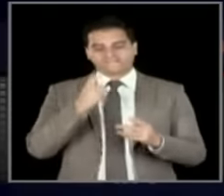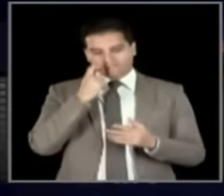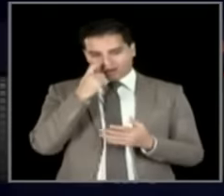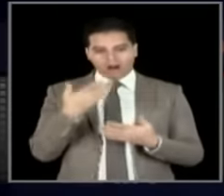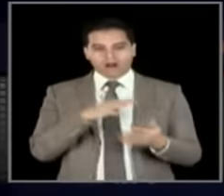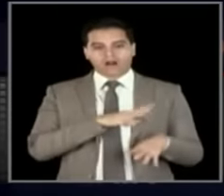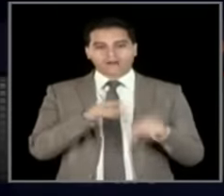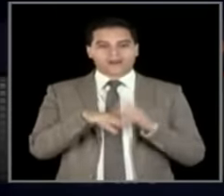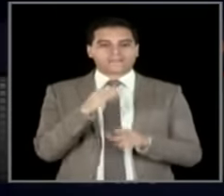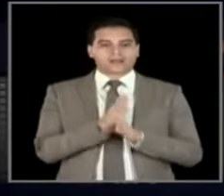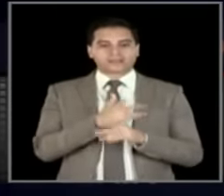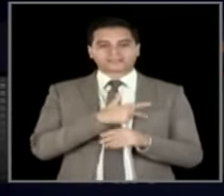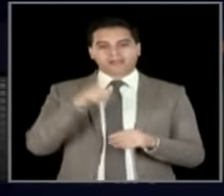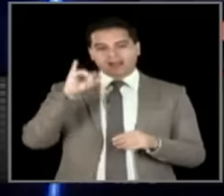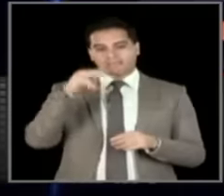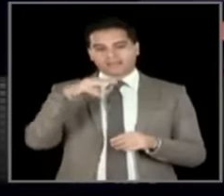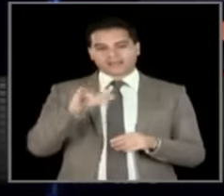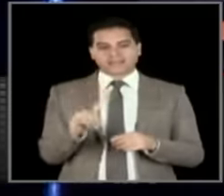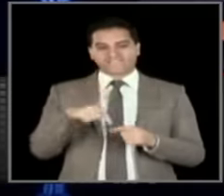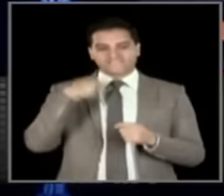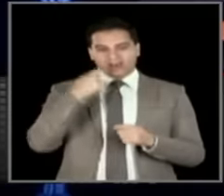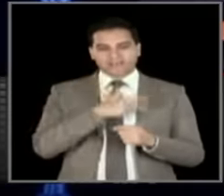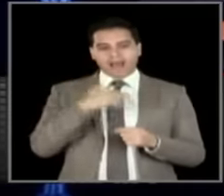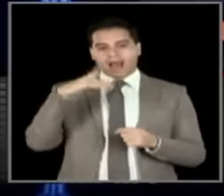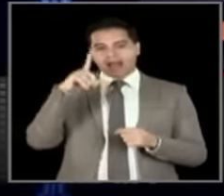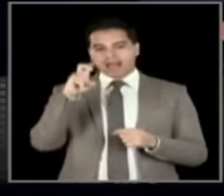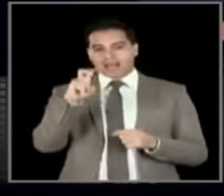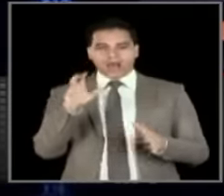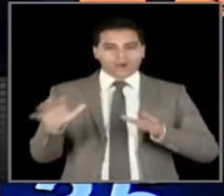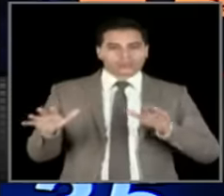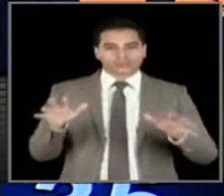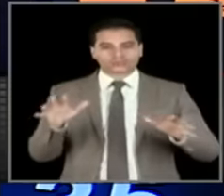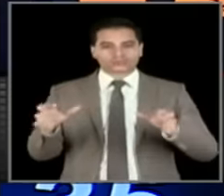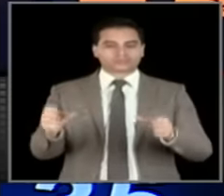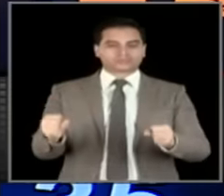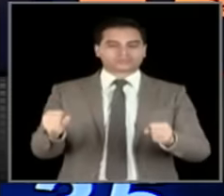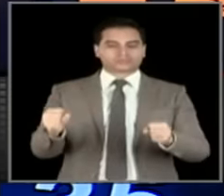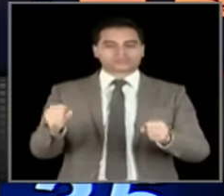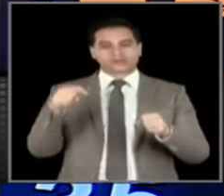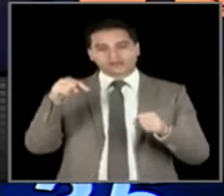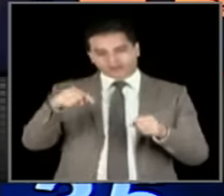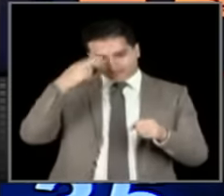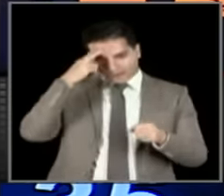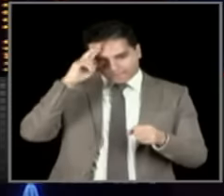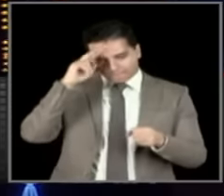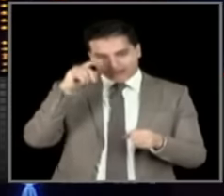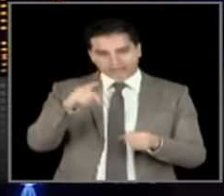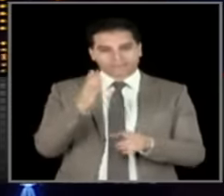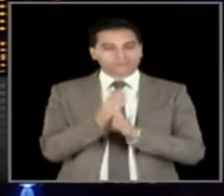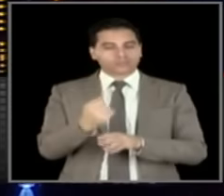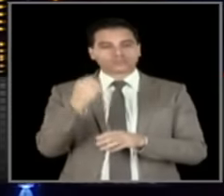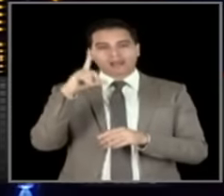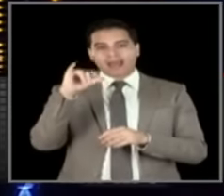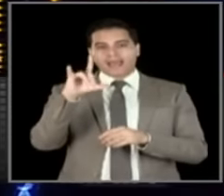فنان راحل قام بدور لمعي في فيلم حلق حوش، فمن هو؟ بطولة ليلى